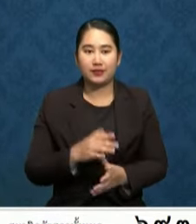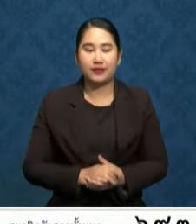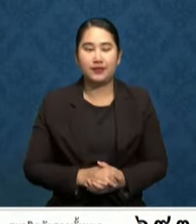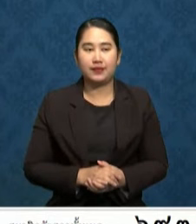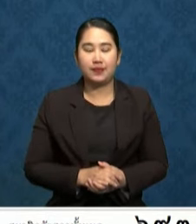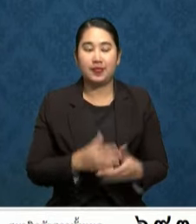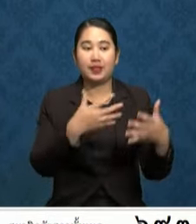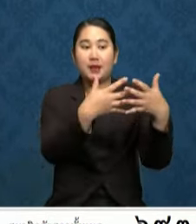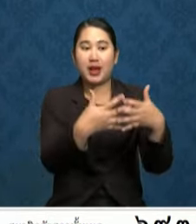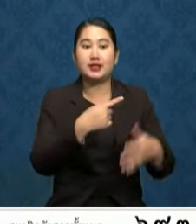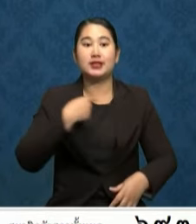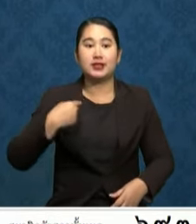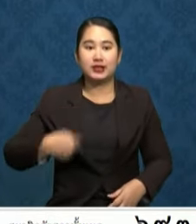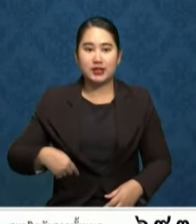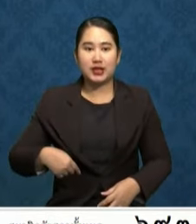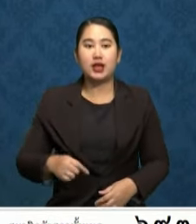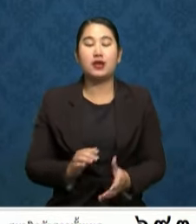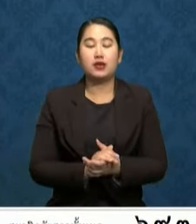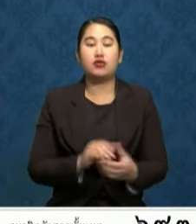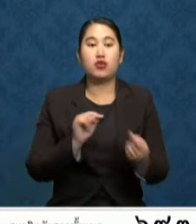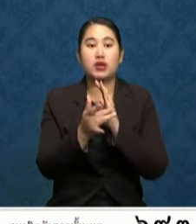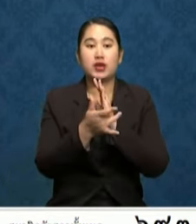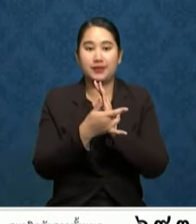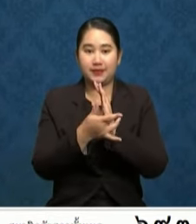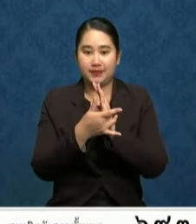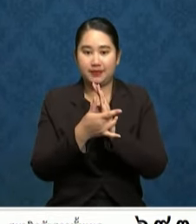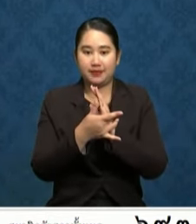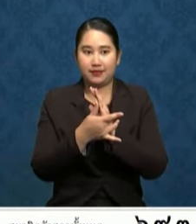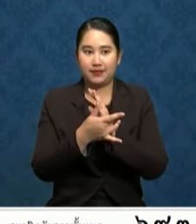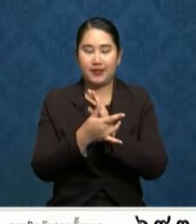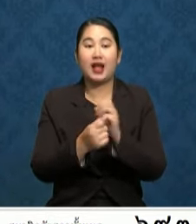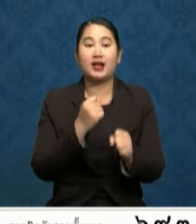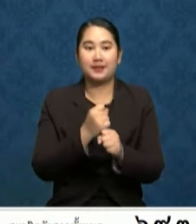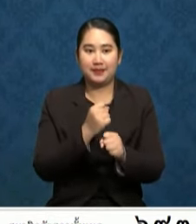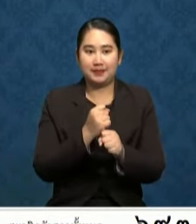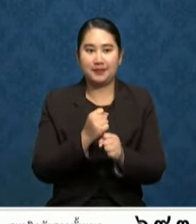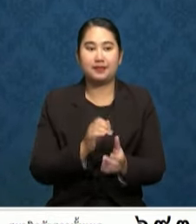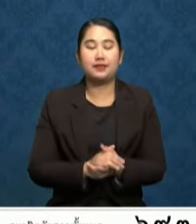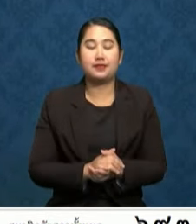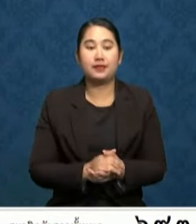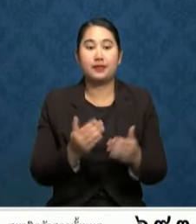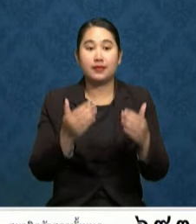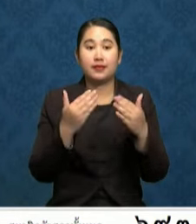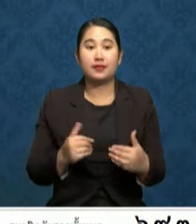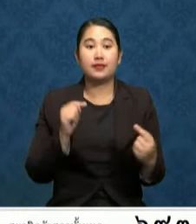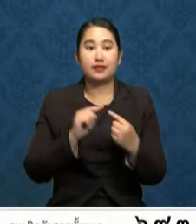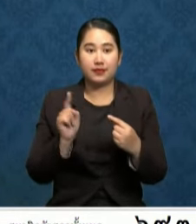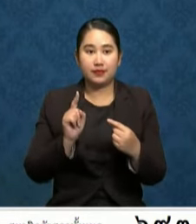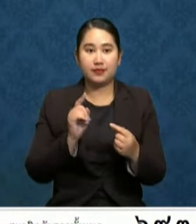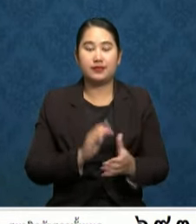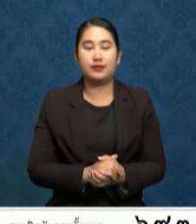สหรัฐอเมริกาจีนเพื่อรองรับเอ่อ Digitalเอ่อtransformationนะครับอีกเรื่องนึงก็คือเรื่อง